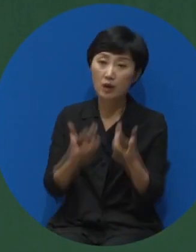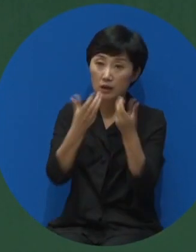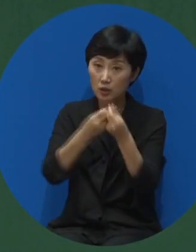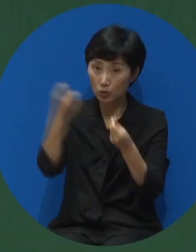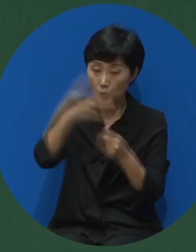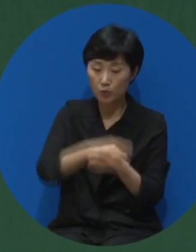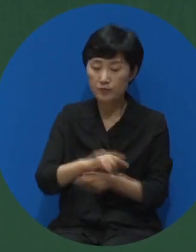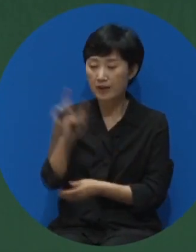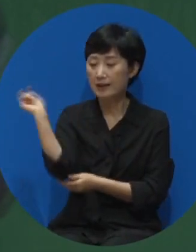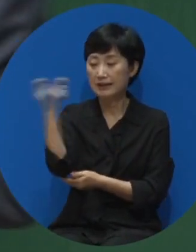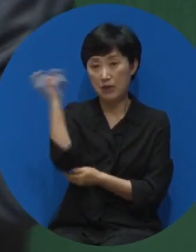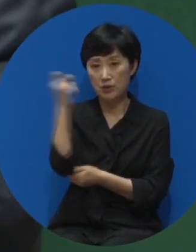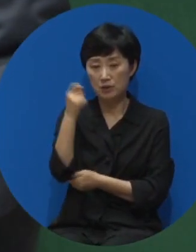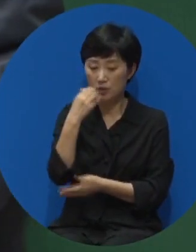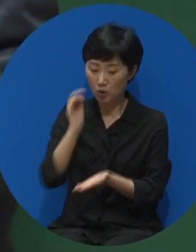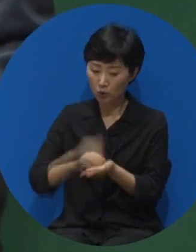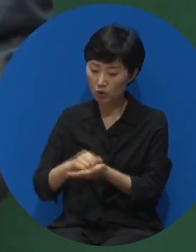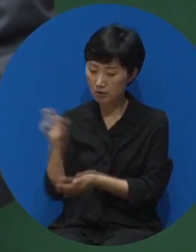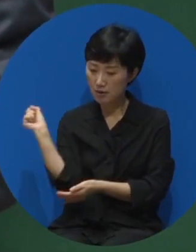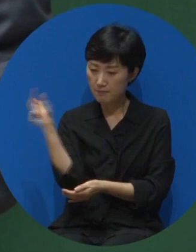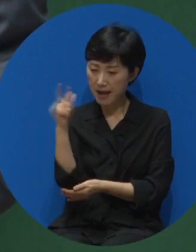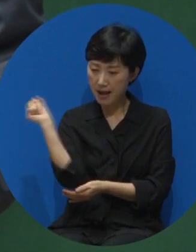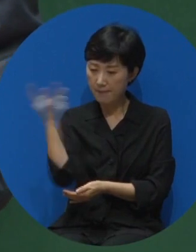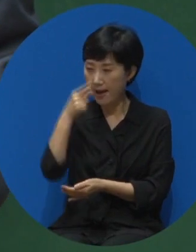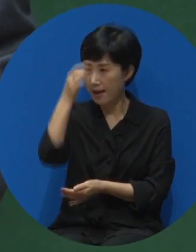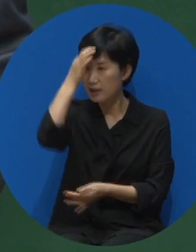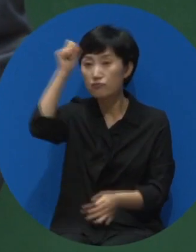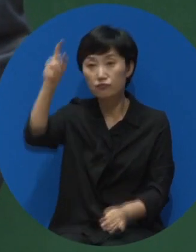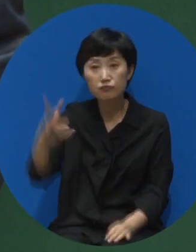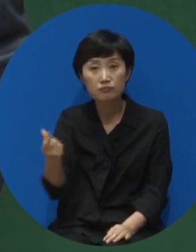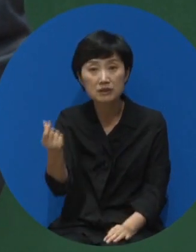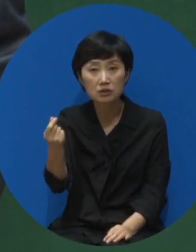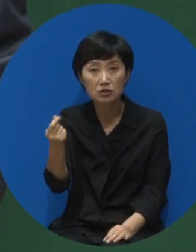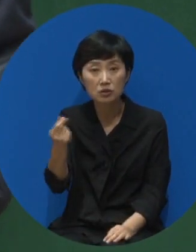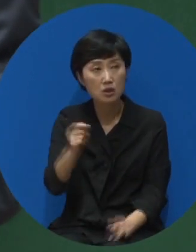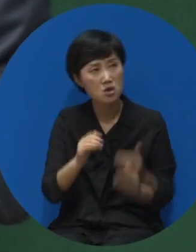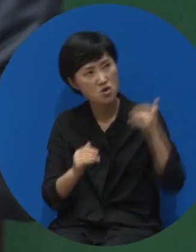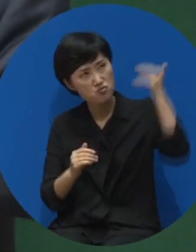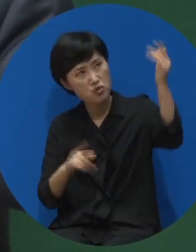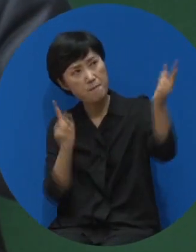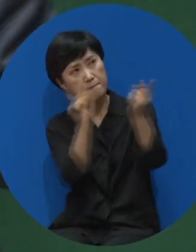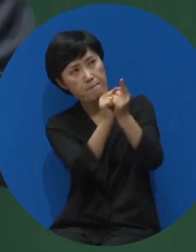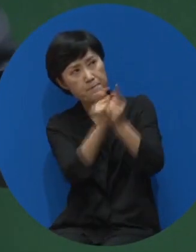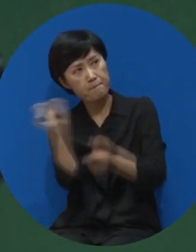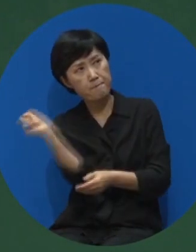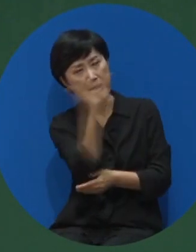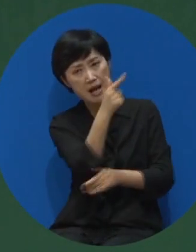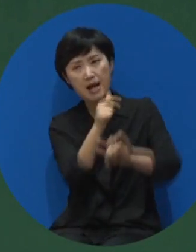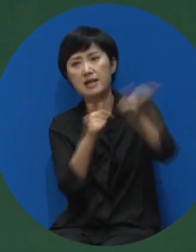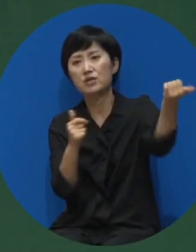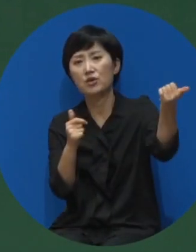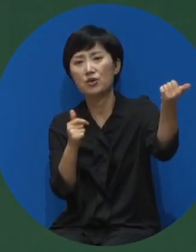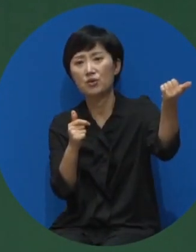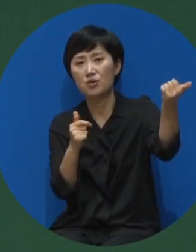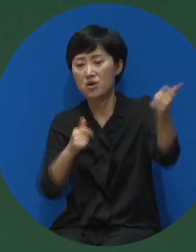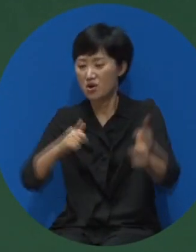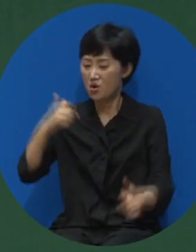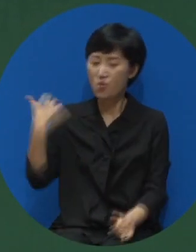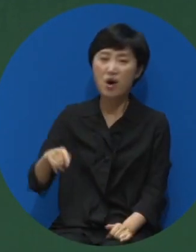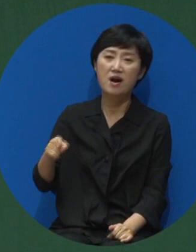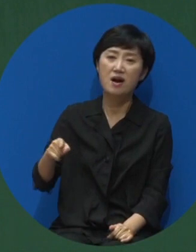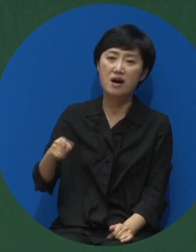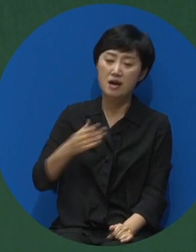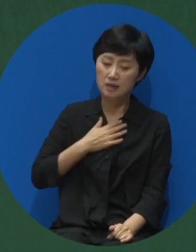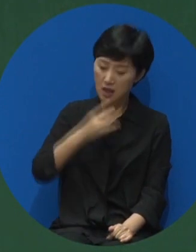거예요. 다윗이 이스모 나게테이타 이시가 골리앗에니 아타리마시타. 전무후무. 空前絶後です. 뭐 말인지 아시겠죠? どういう意味か